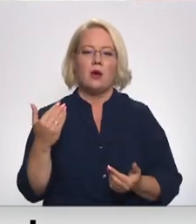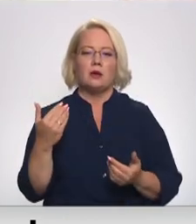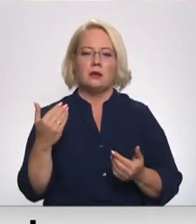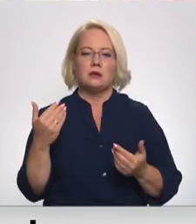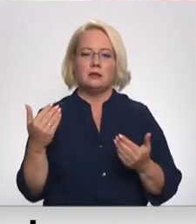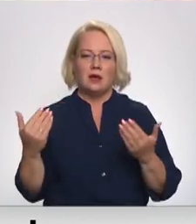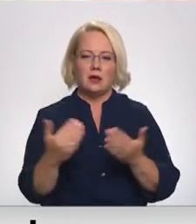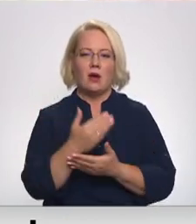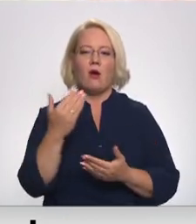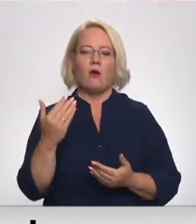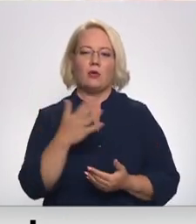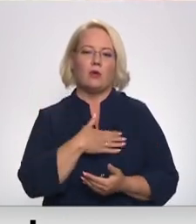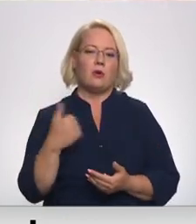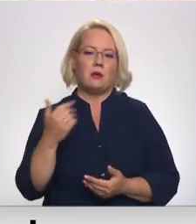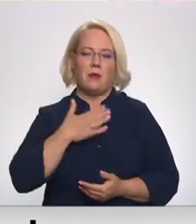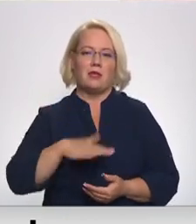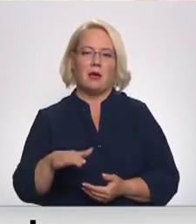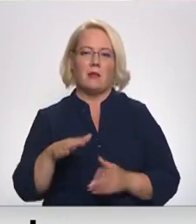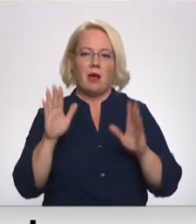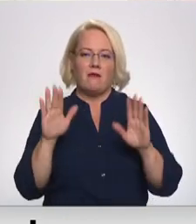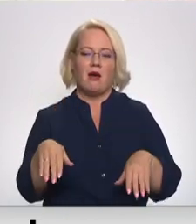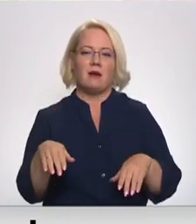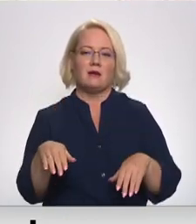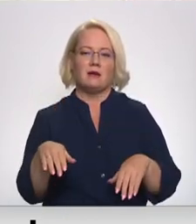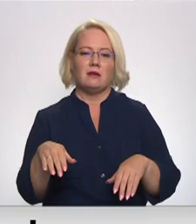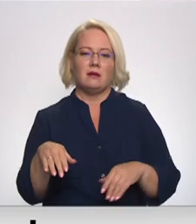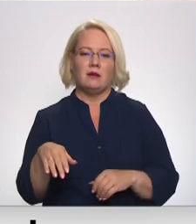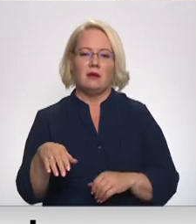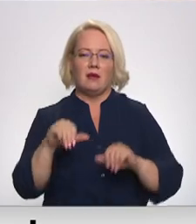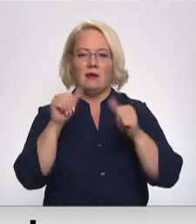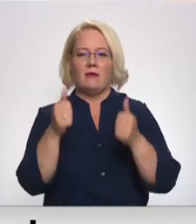jauni ļoti patīkam, ka var